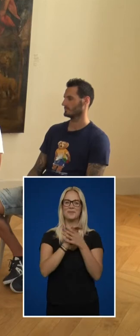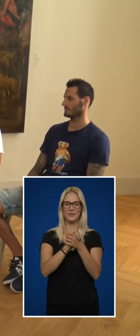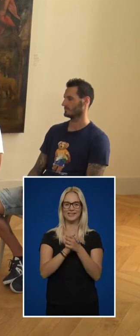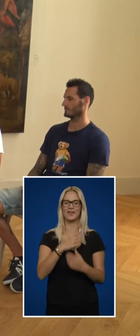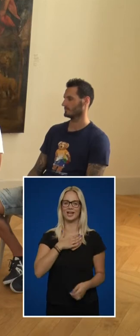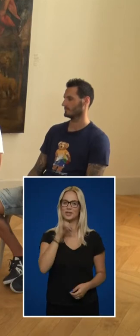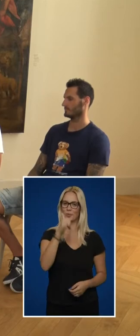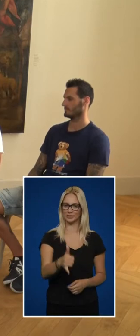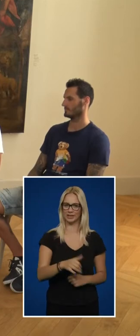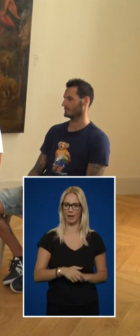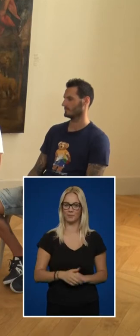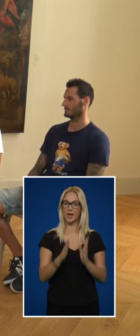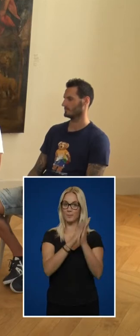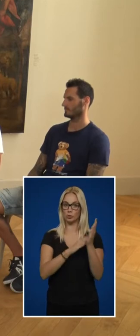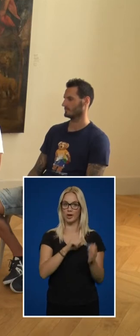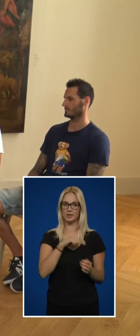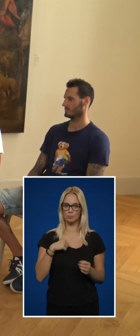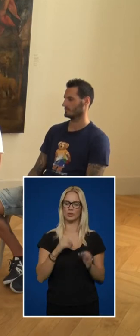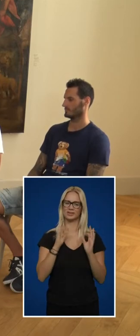je.